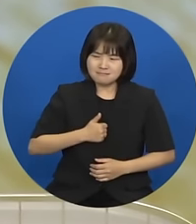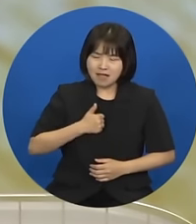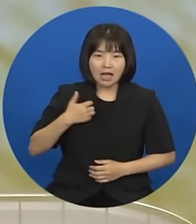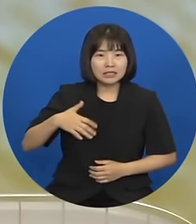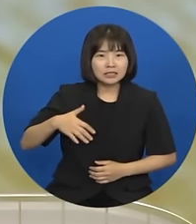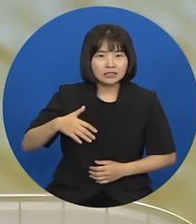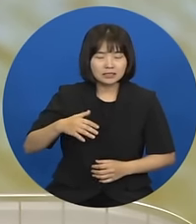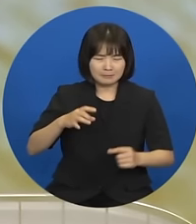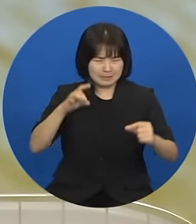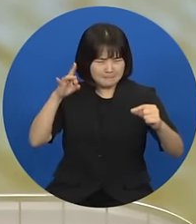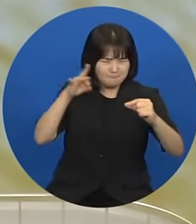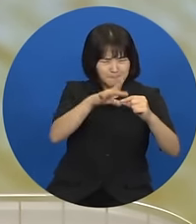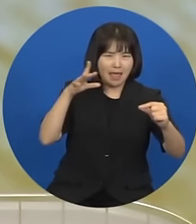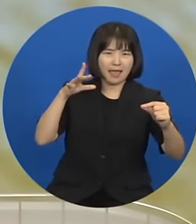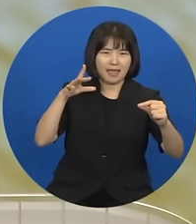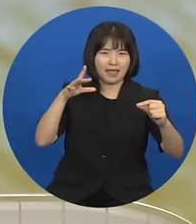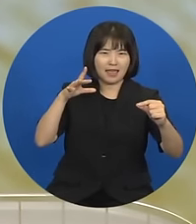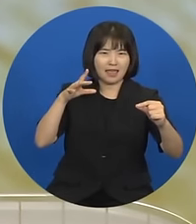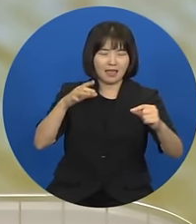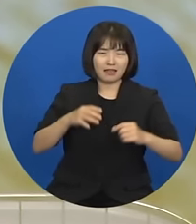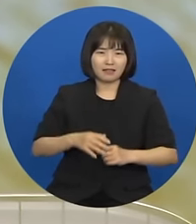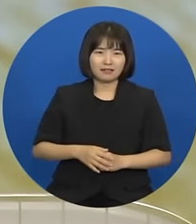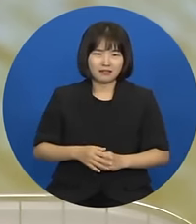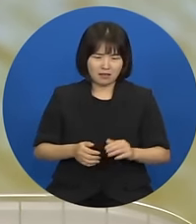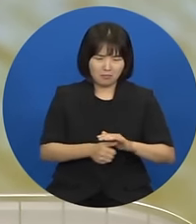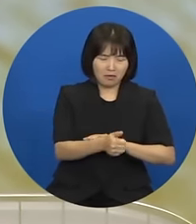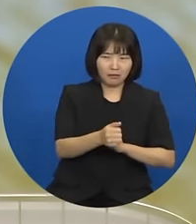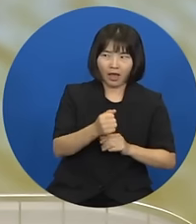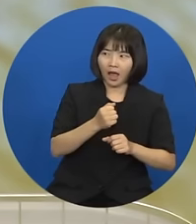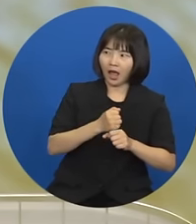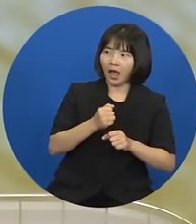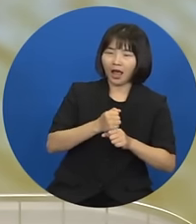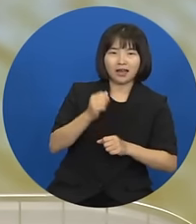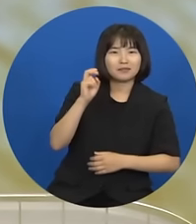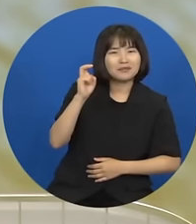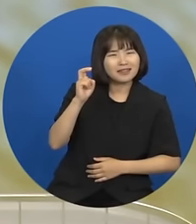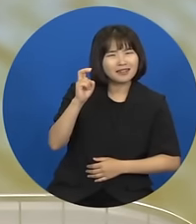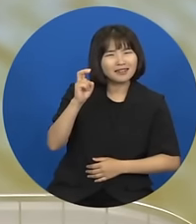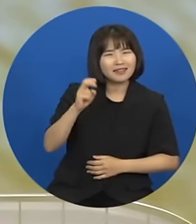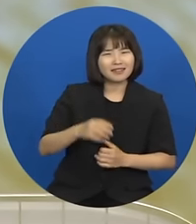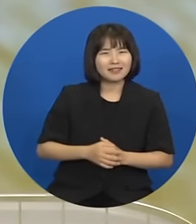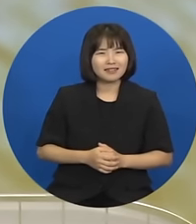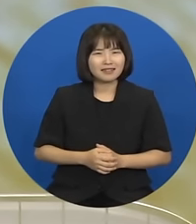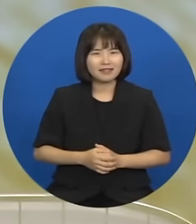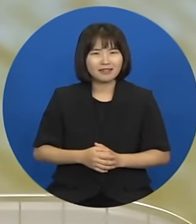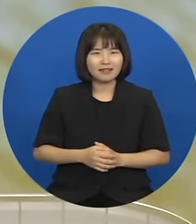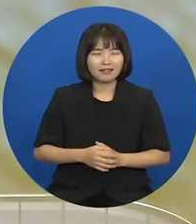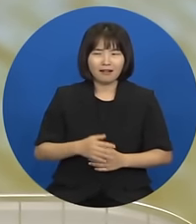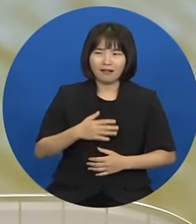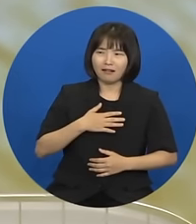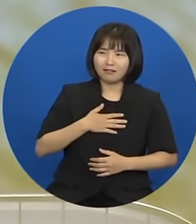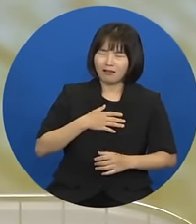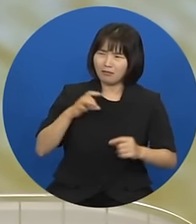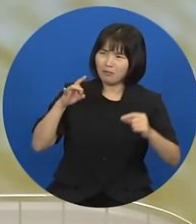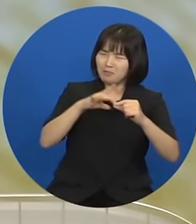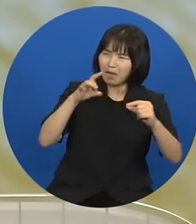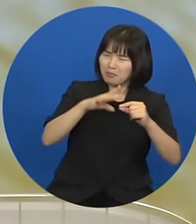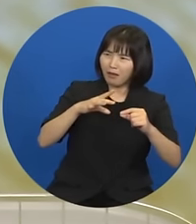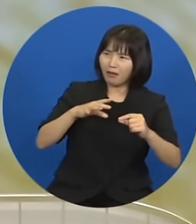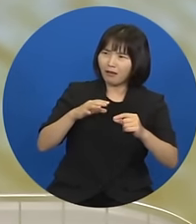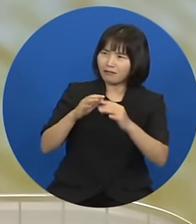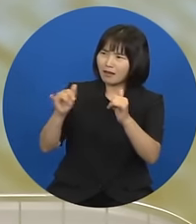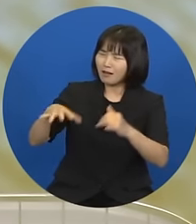또 때렸어요. 뱀도 얼마나 당황스러웠을까요? 나를 이렇게 대하는 인간은 네가